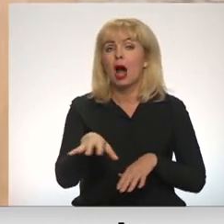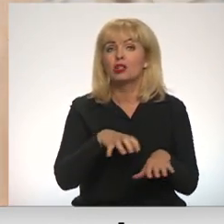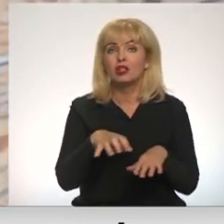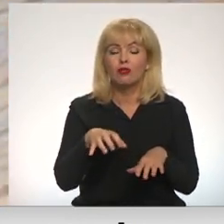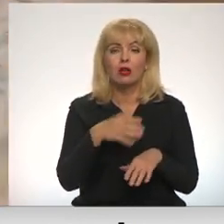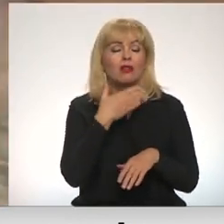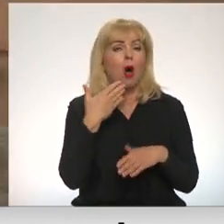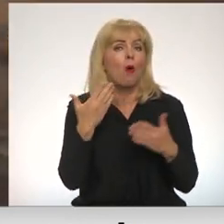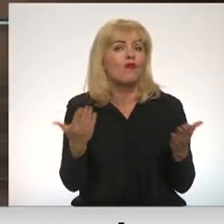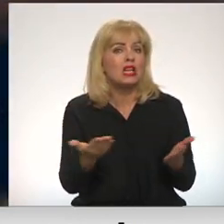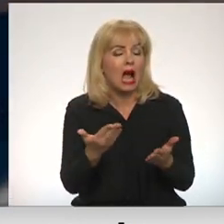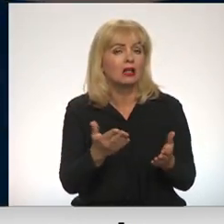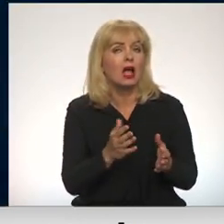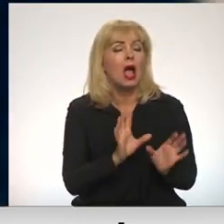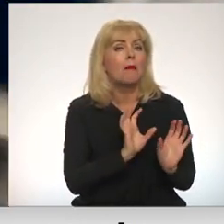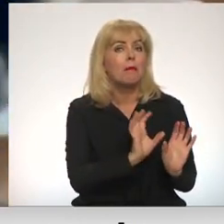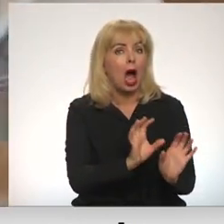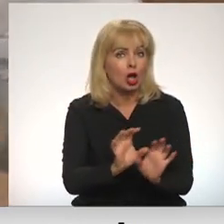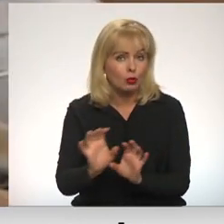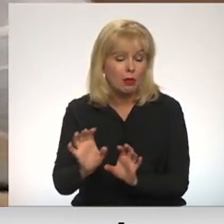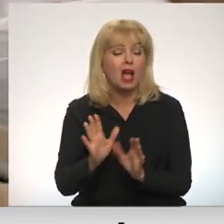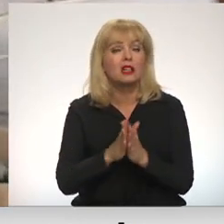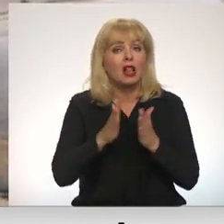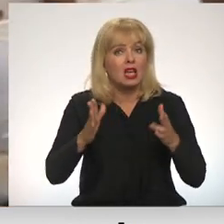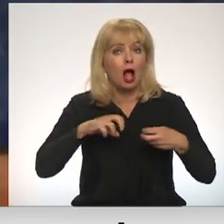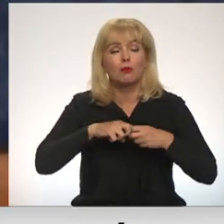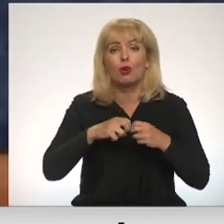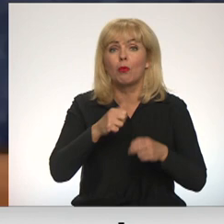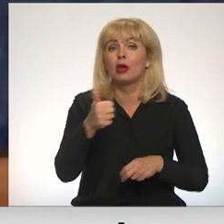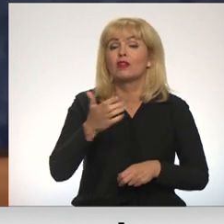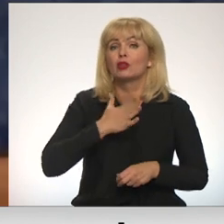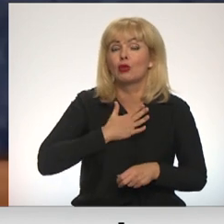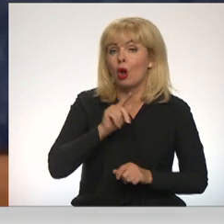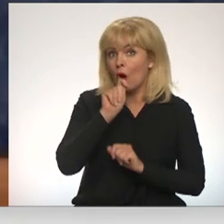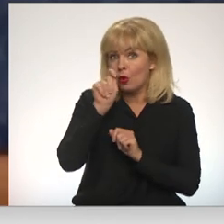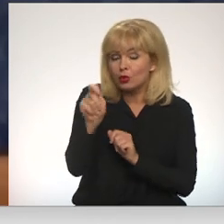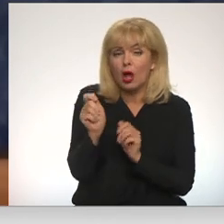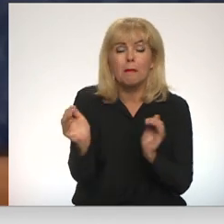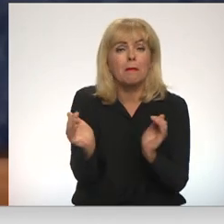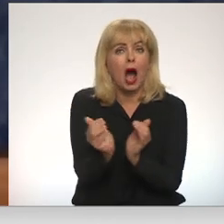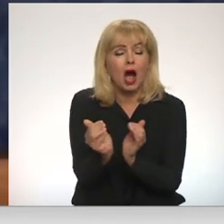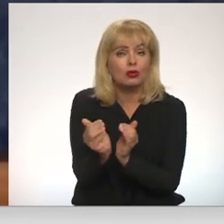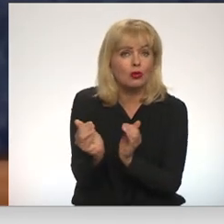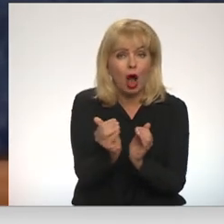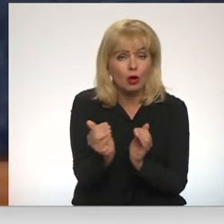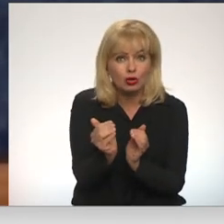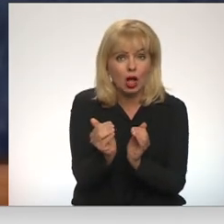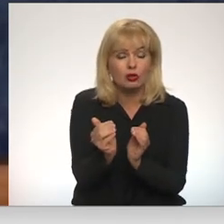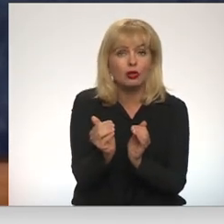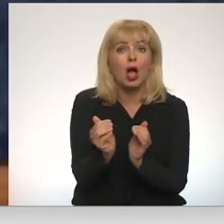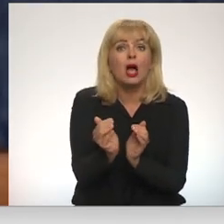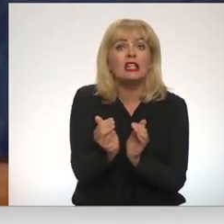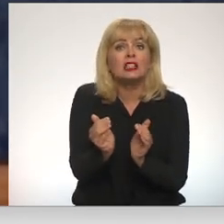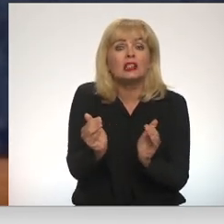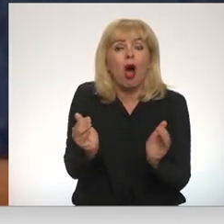nav viegli parūpēties. Ļoti liels problēmas ir īpaši ar suņiem, kad uzdāvina kā mazu kucānu, kas būšot maziņš, bet tas mazais